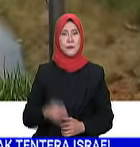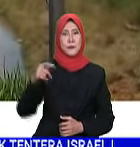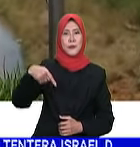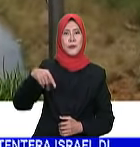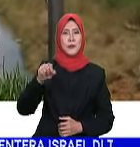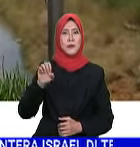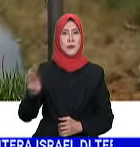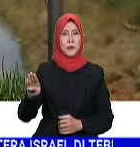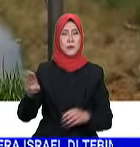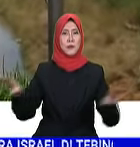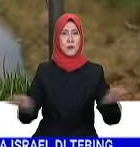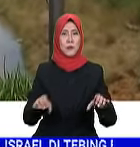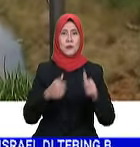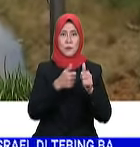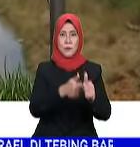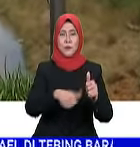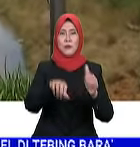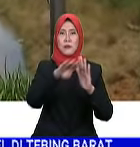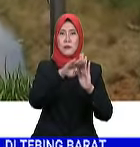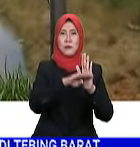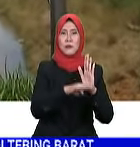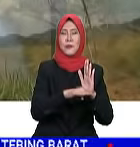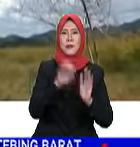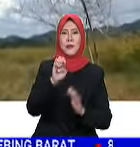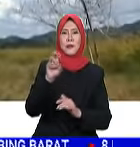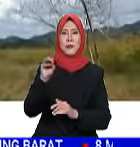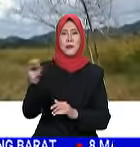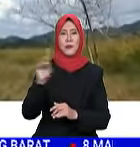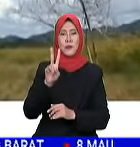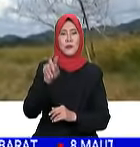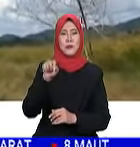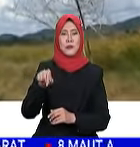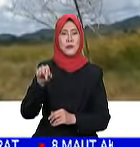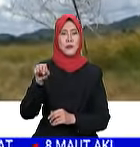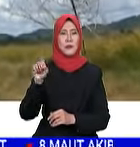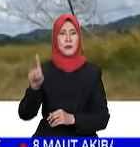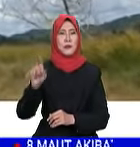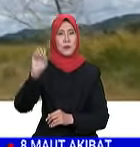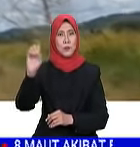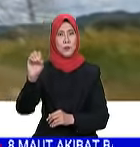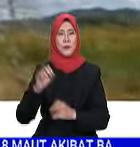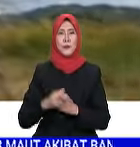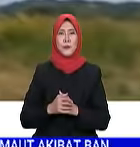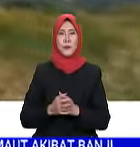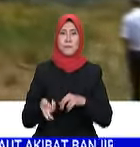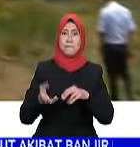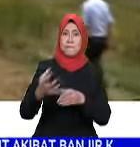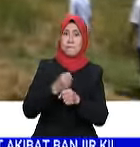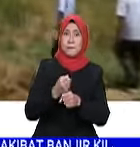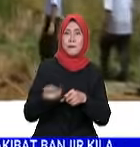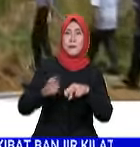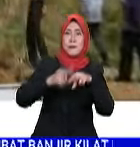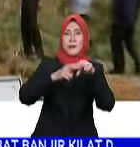PPSB dilaksana menerusi model pengurusan estate atau EMM 2.0. Ia diperkenal bagi meningkatkan hasil